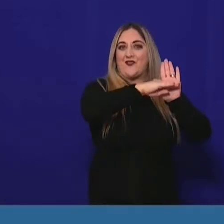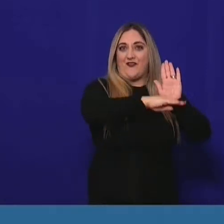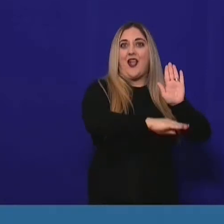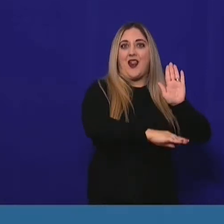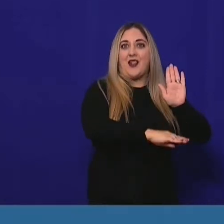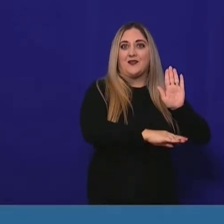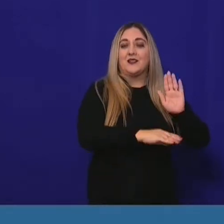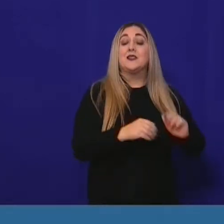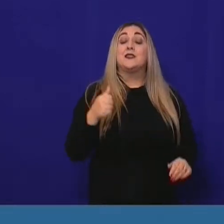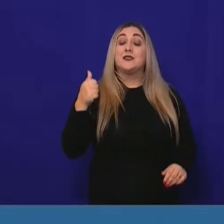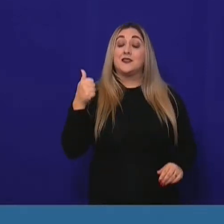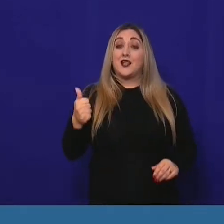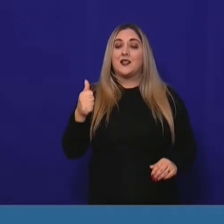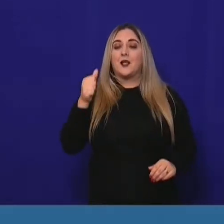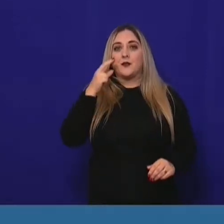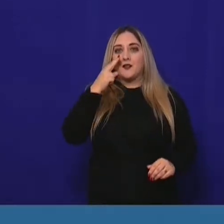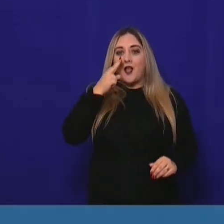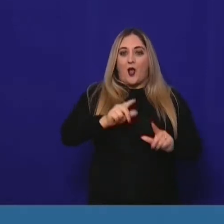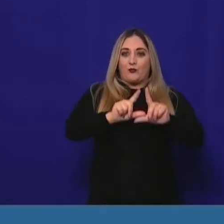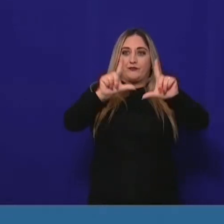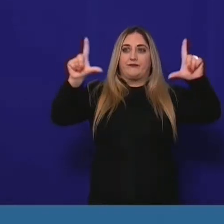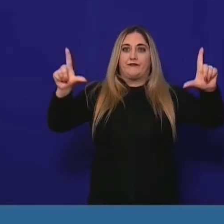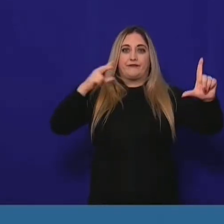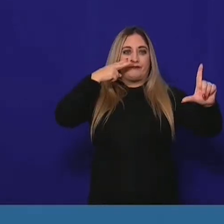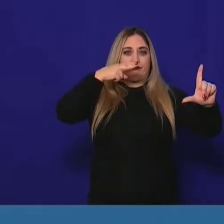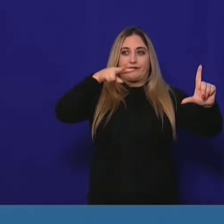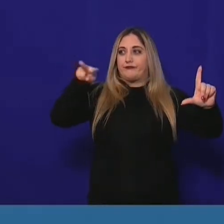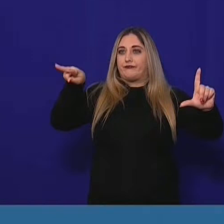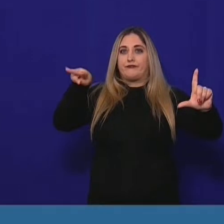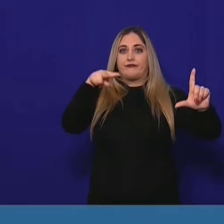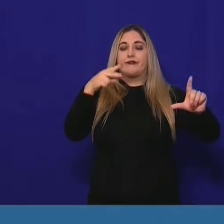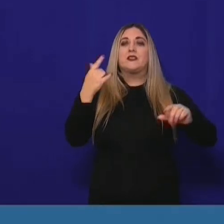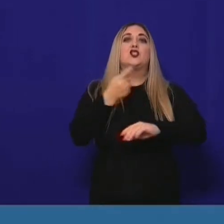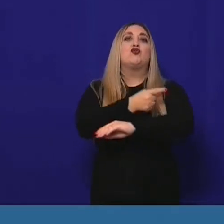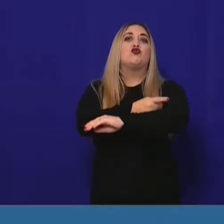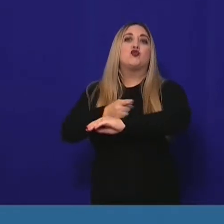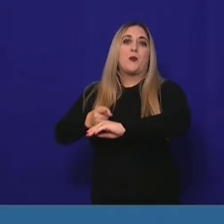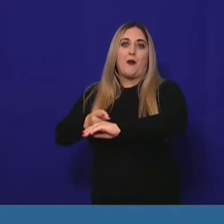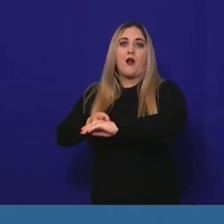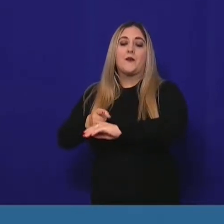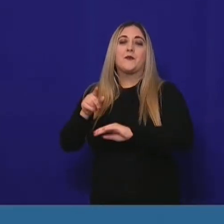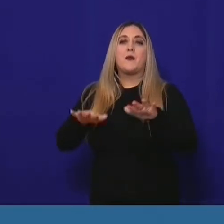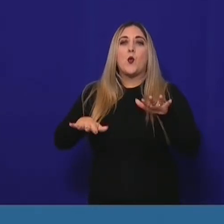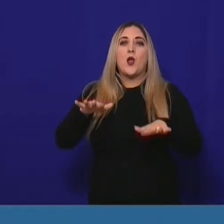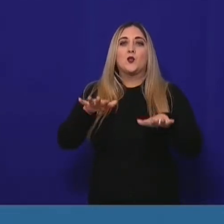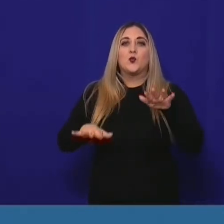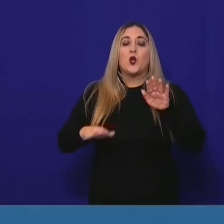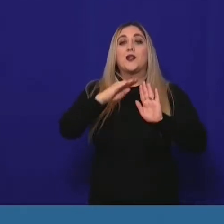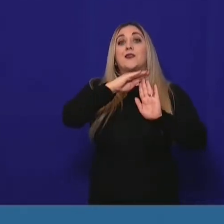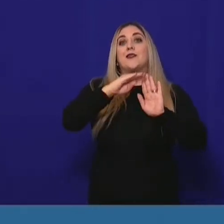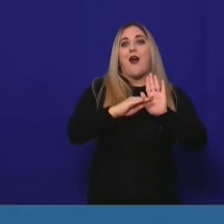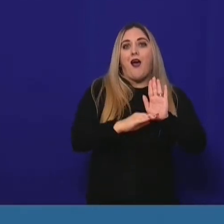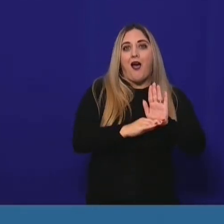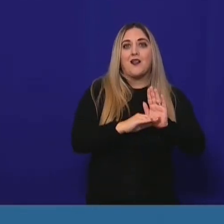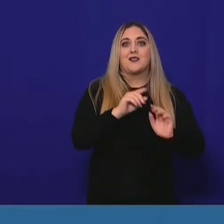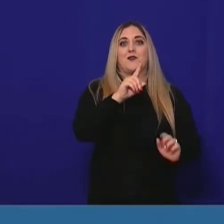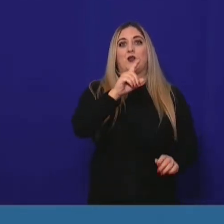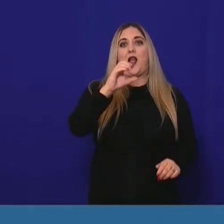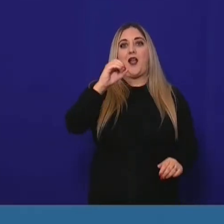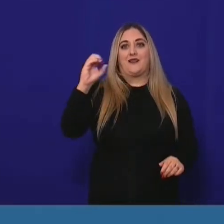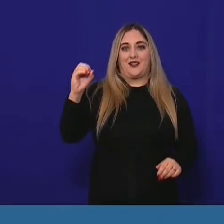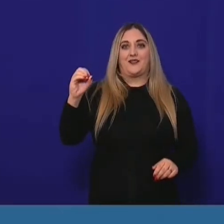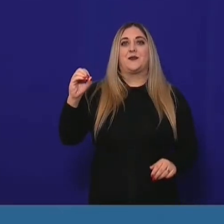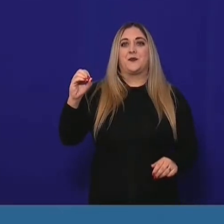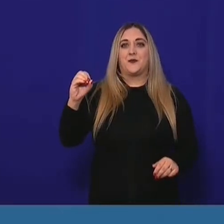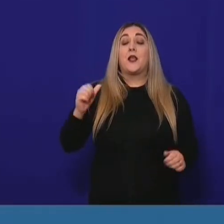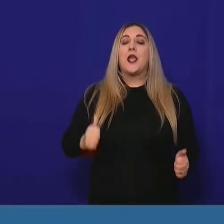l-isfel u tajjeb li jekk tħares lejn il-7-day moving average qegħdin naraw li hemmhekk inżilna issa taħt il-100.